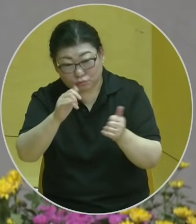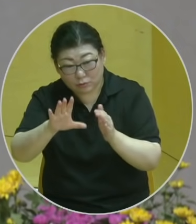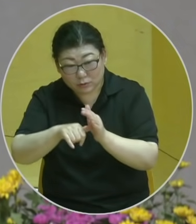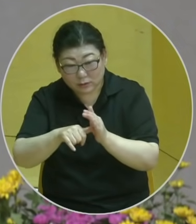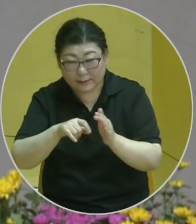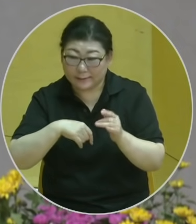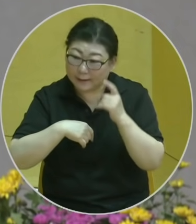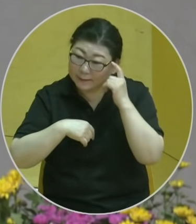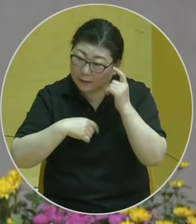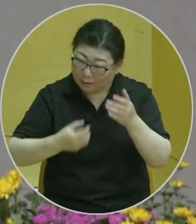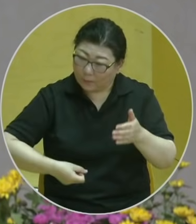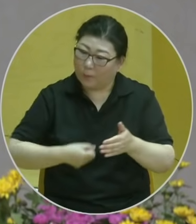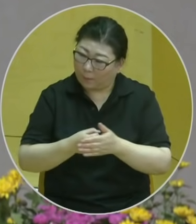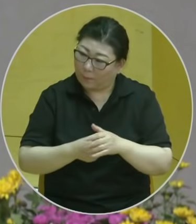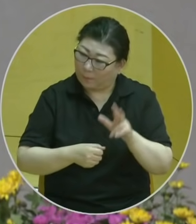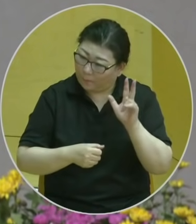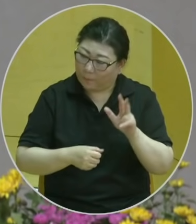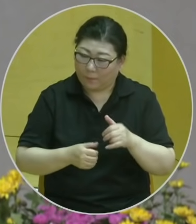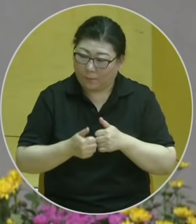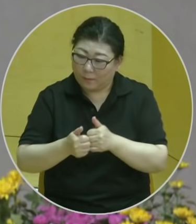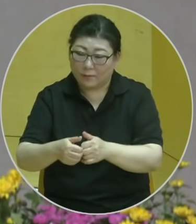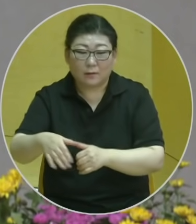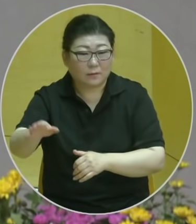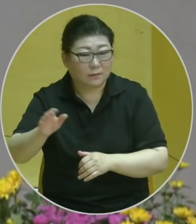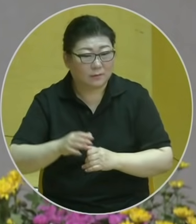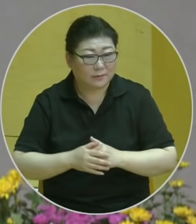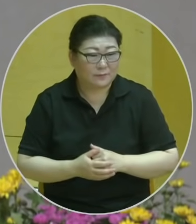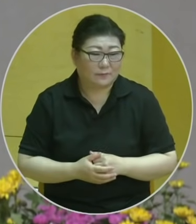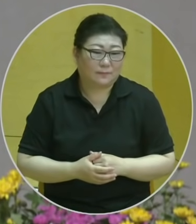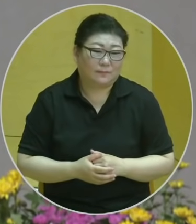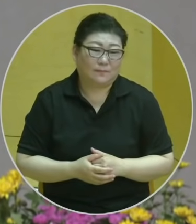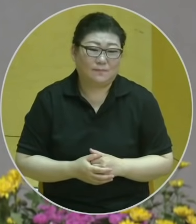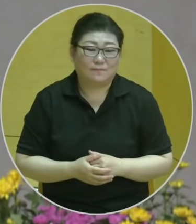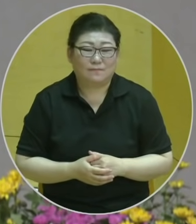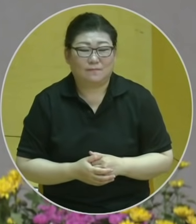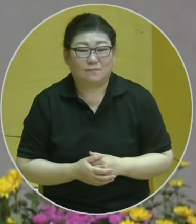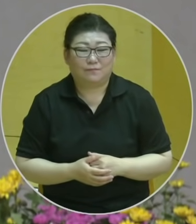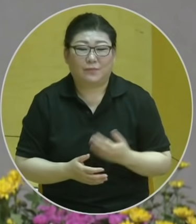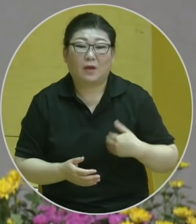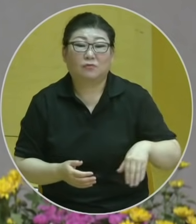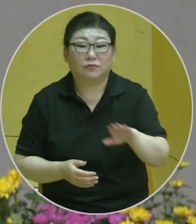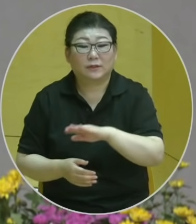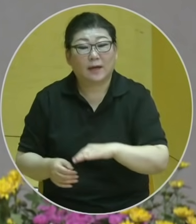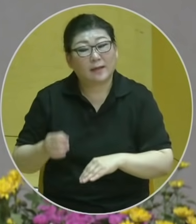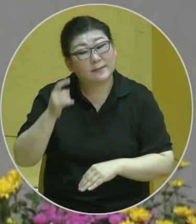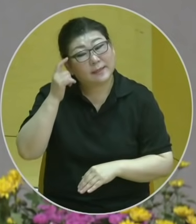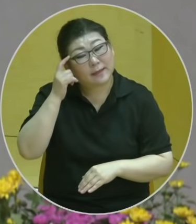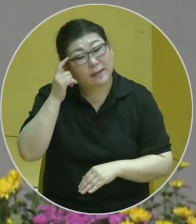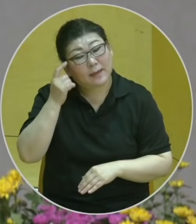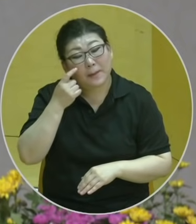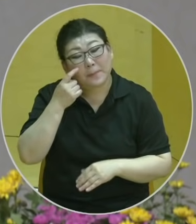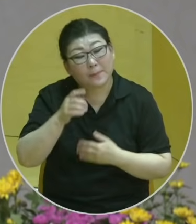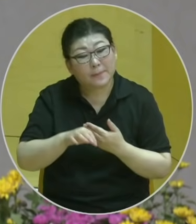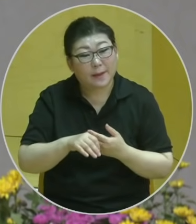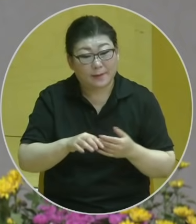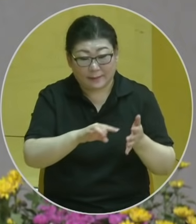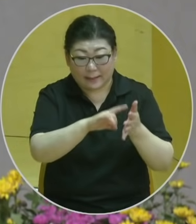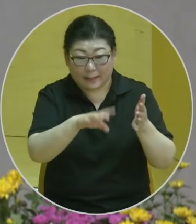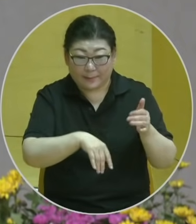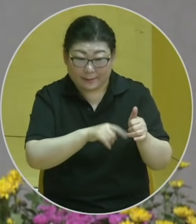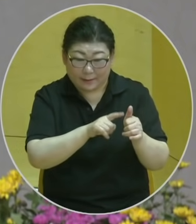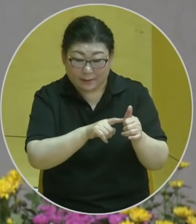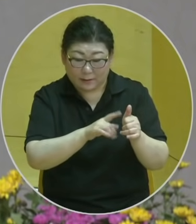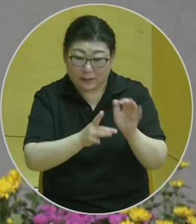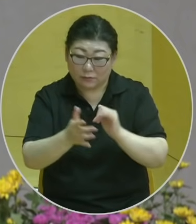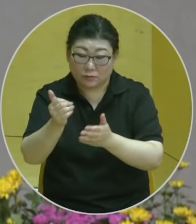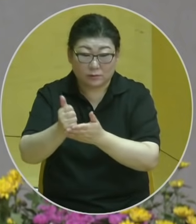예수님을 따라가겠다고 결단하고 주님을 따라 나섰던 사람입니다. 그런데 우리가 가만히 생각해 보면 세리마태가 예수님을